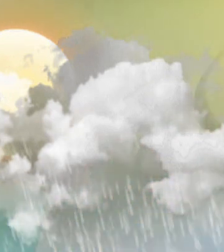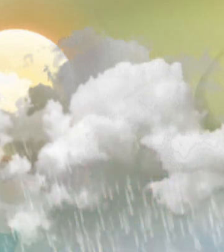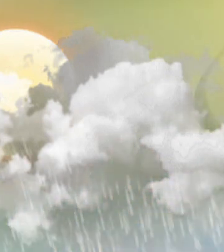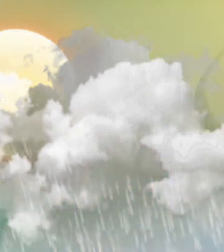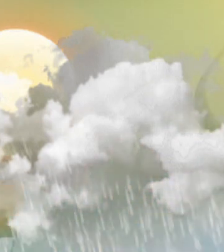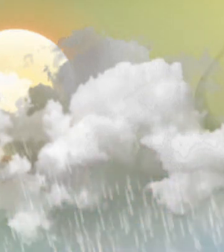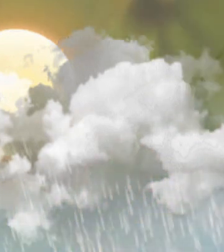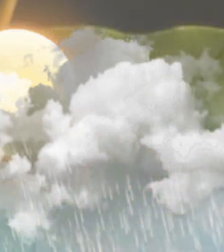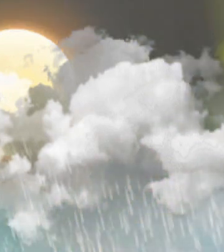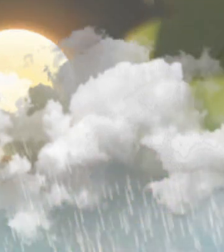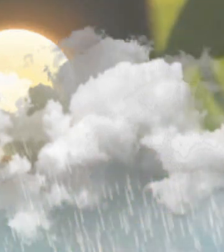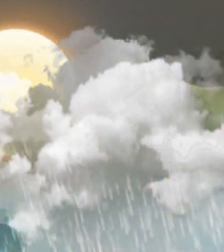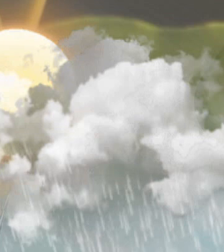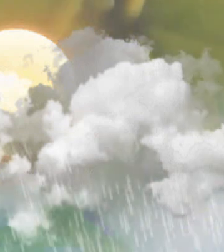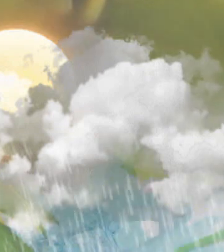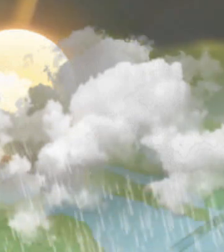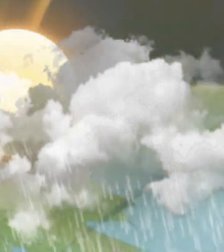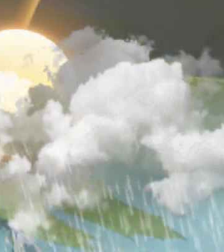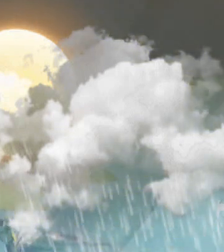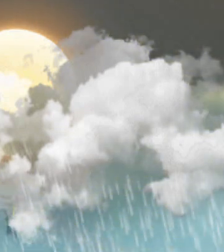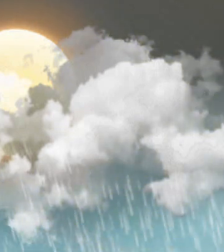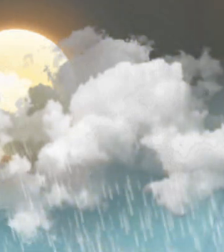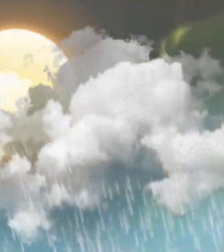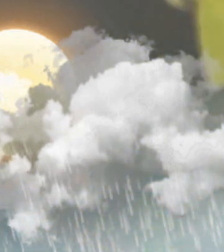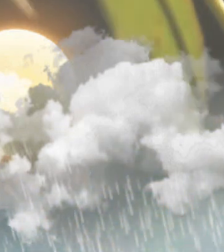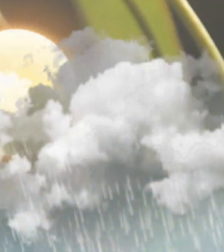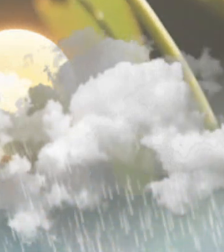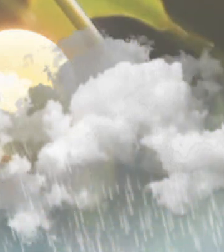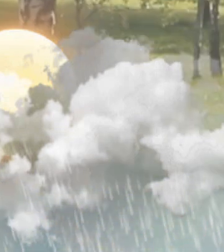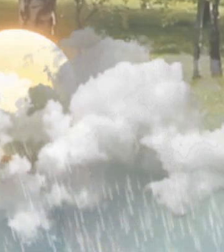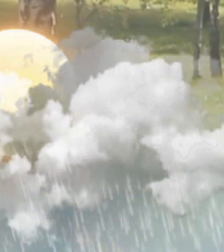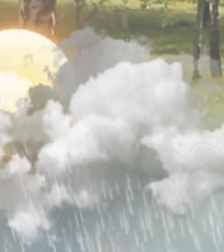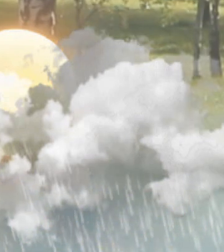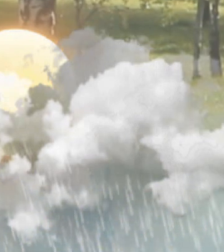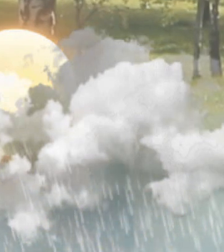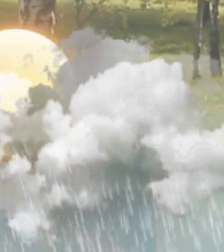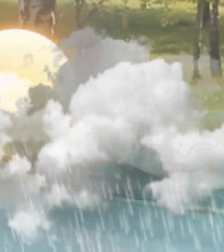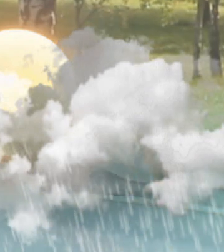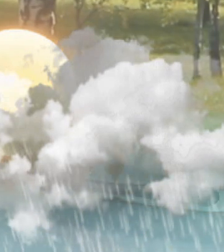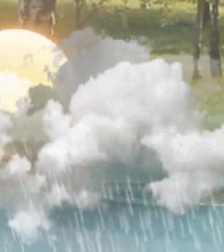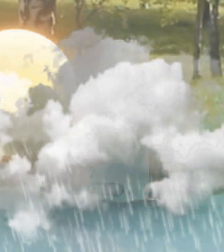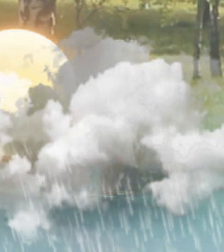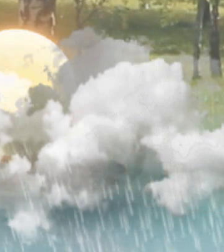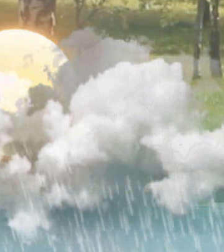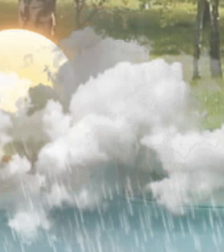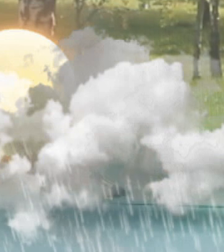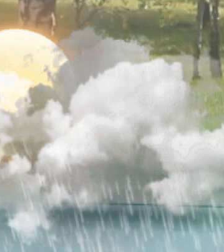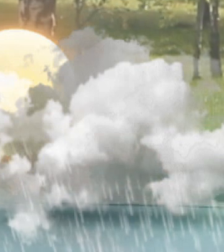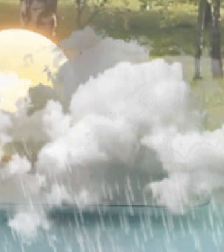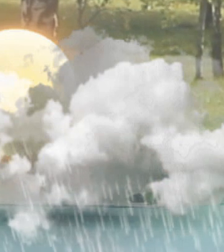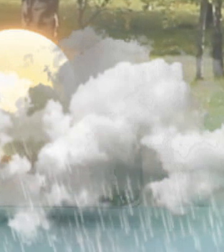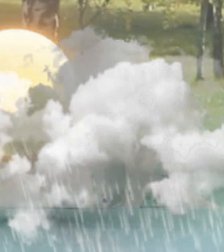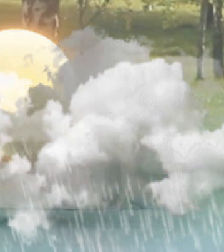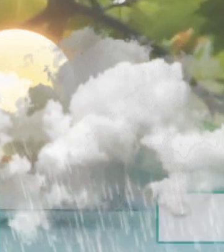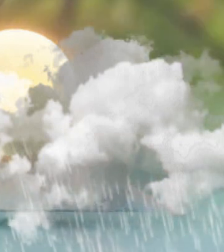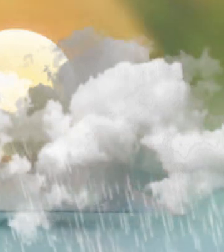5-8 метраў за секунду. У Ашмянах і Карэлічах каля 4 градусаў цяпла прагназуецца раніцай, да